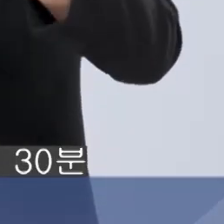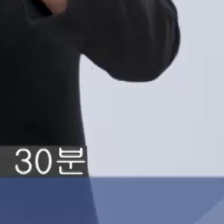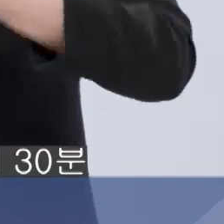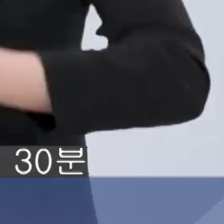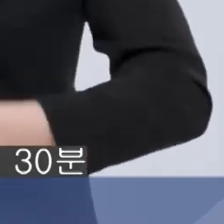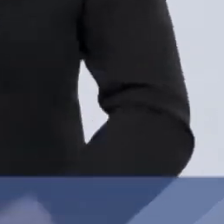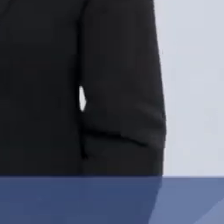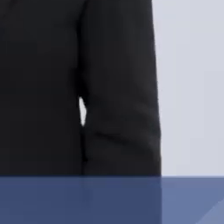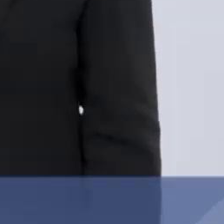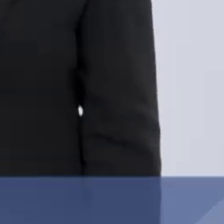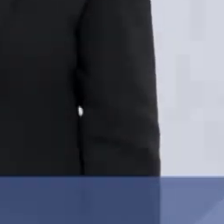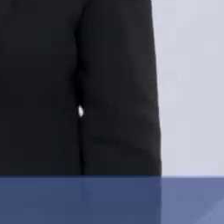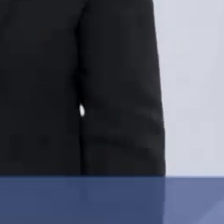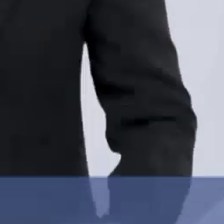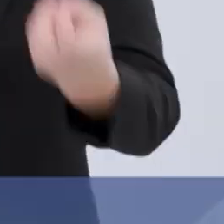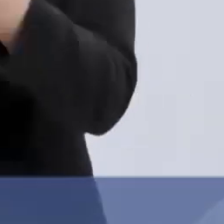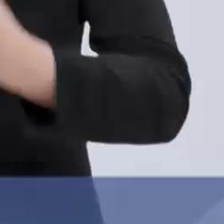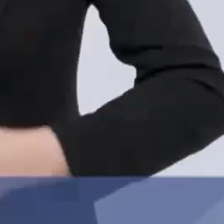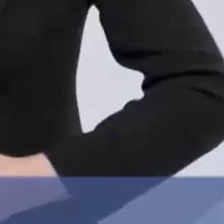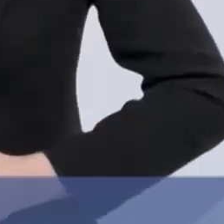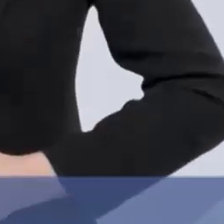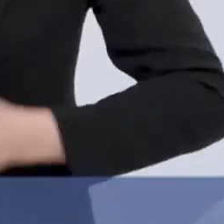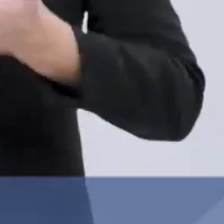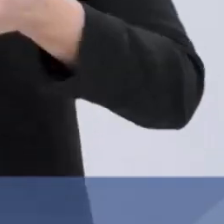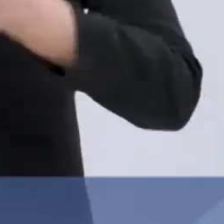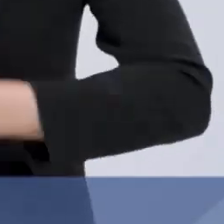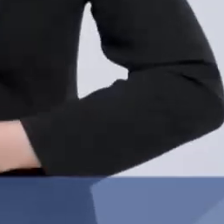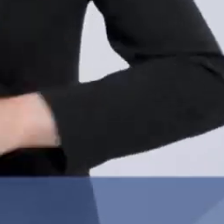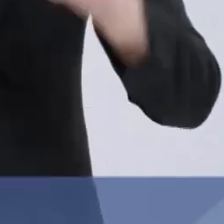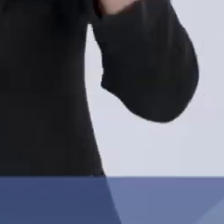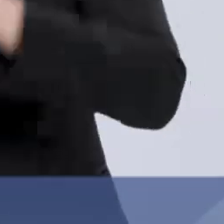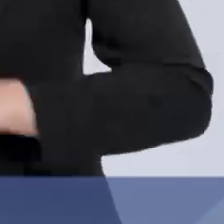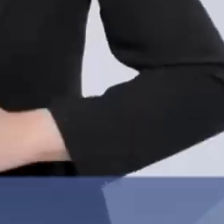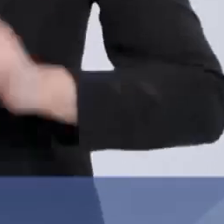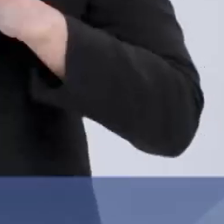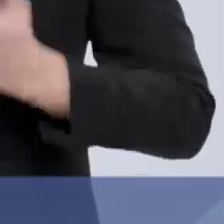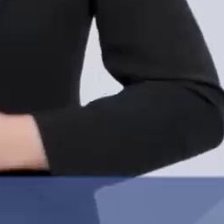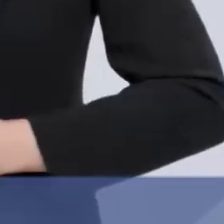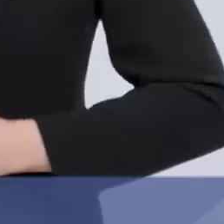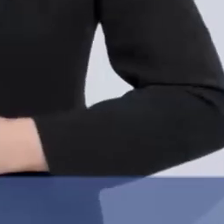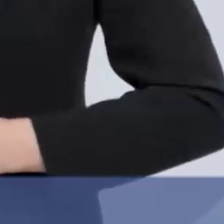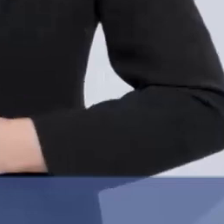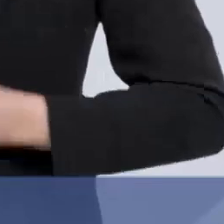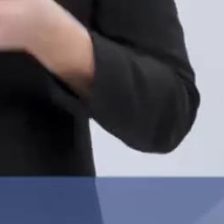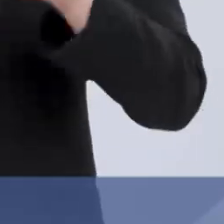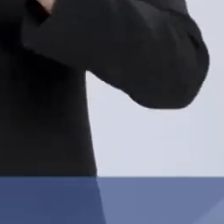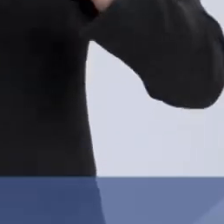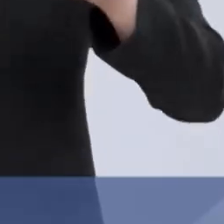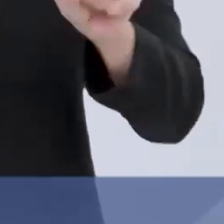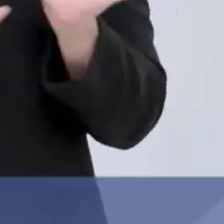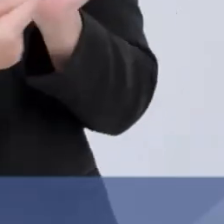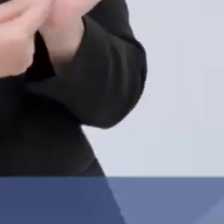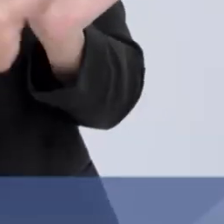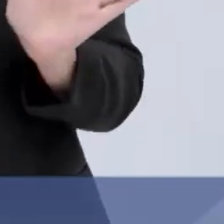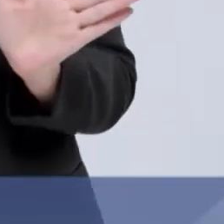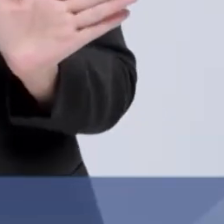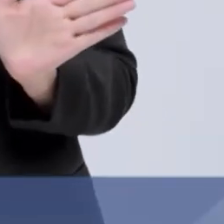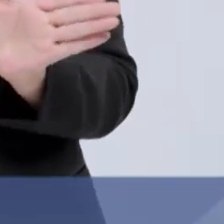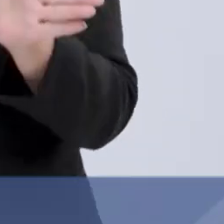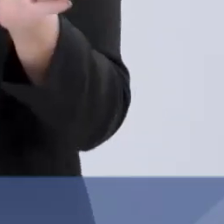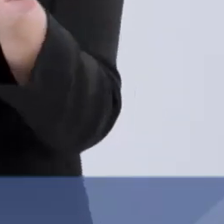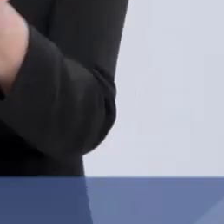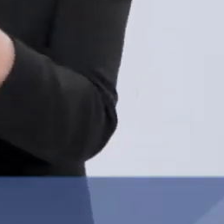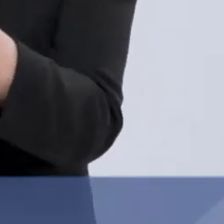있습니다. 투표 방법은 투표소에 들어가 본인 확인하는 곳에서 신분증을 제시하여 본인임을 확인받은